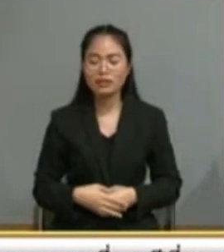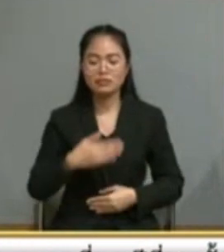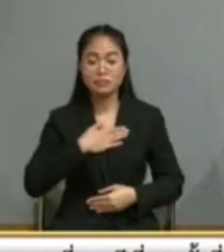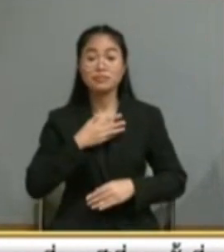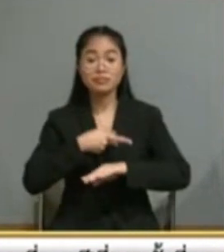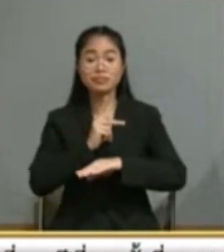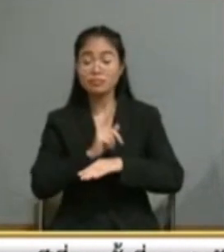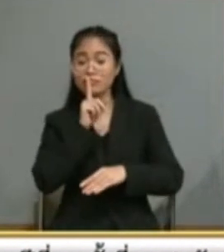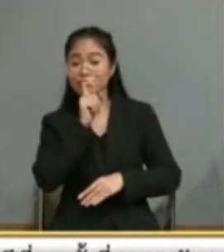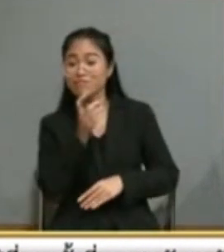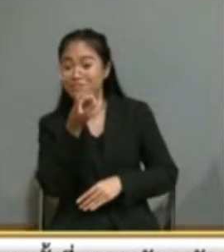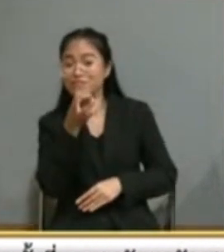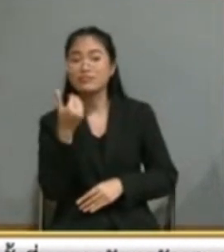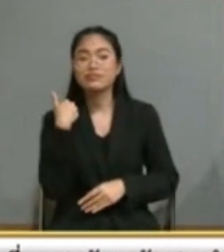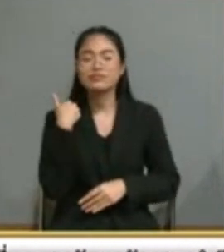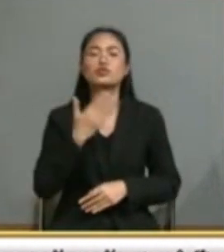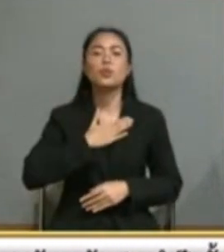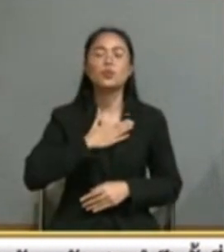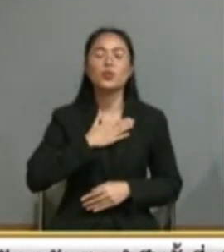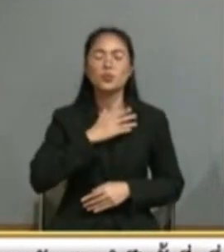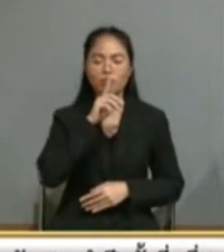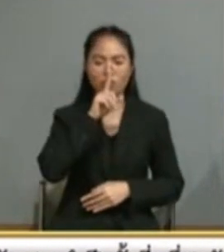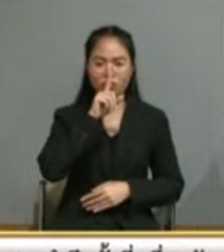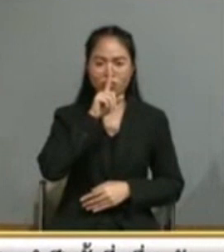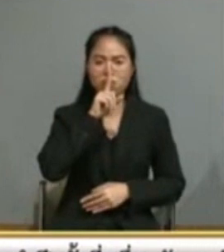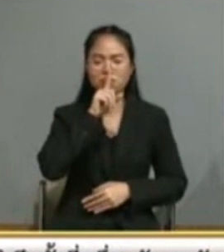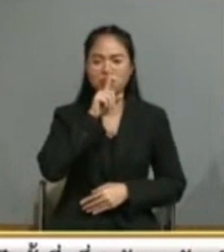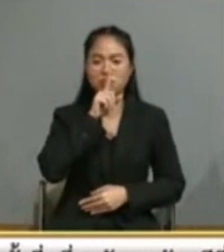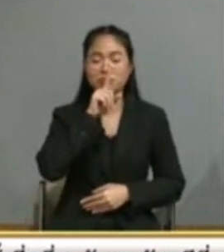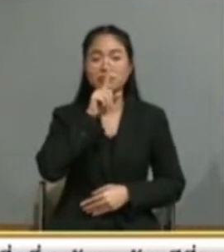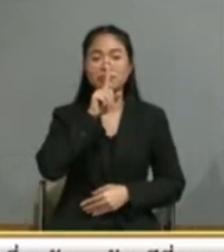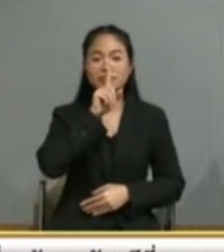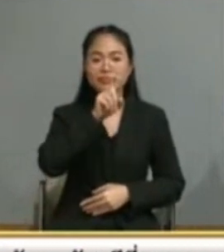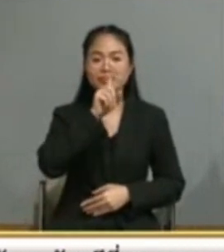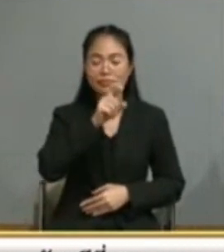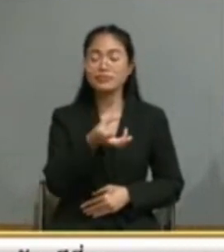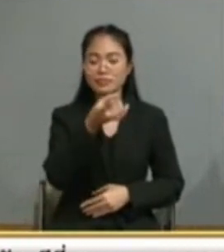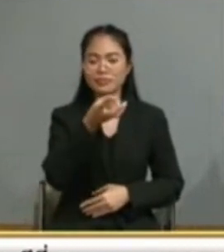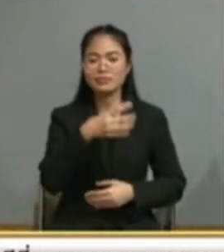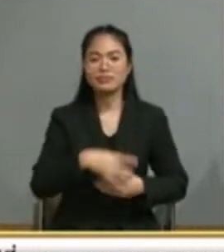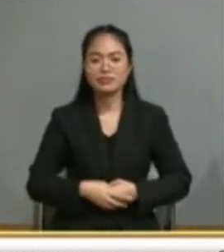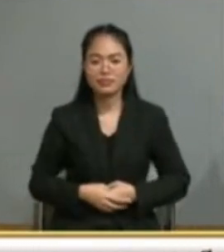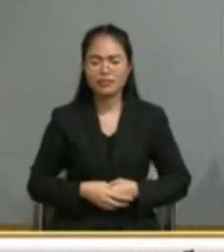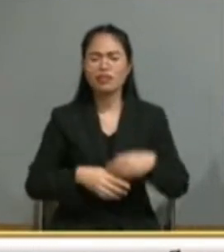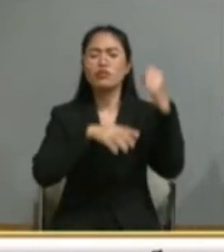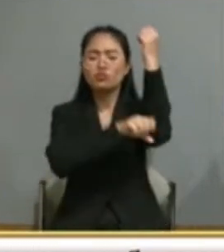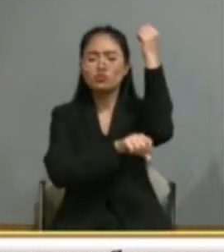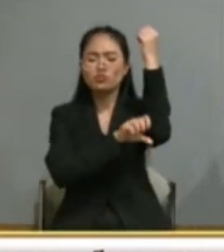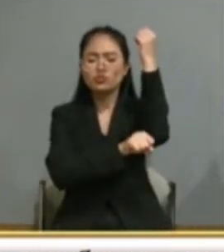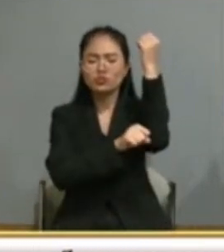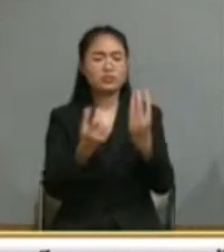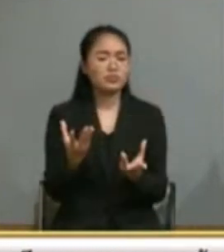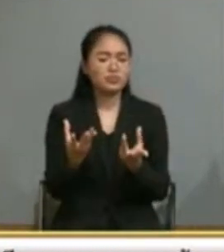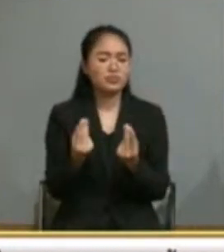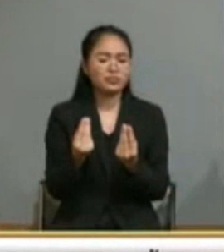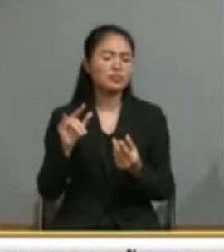ถามเพ่มเติมนดหน่อยไหม หรอไม่ผมถามท่านผู้รวมให้คอมูลนะครับสงขานี่